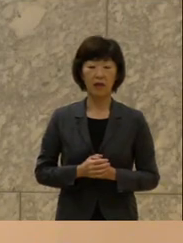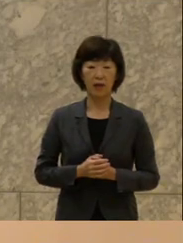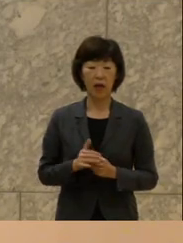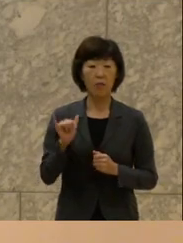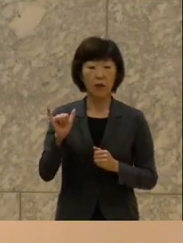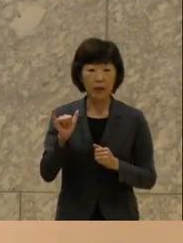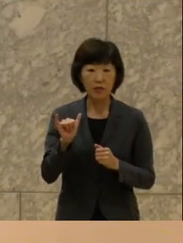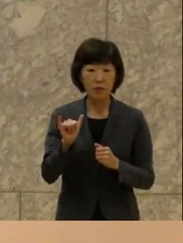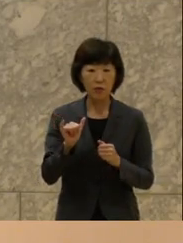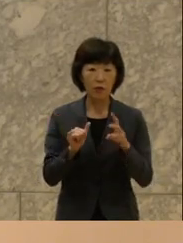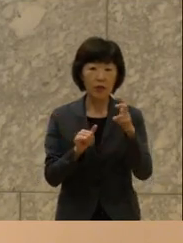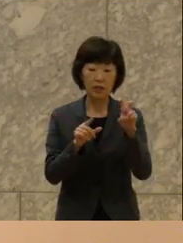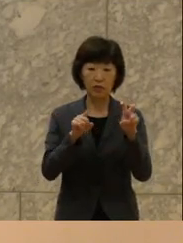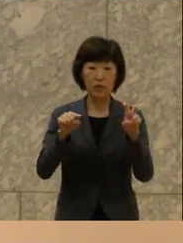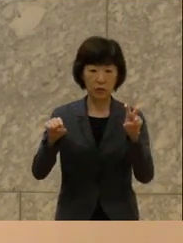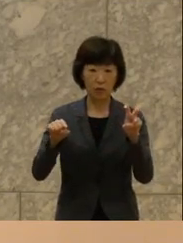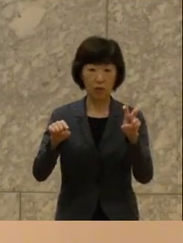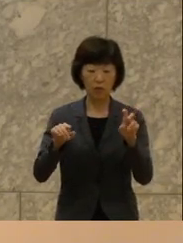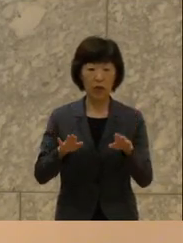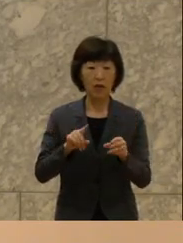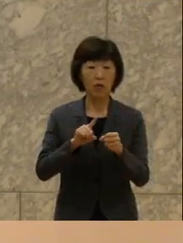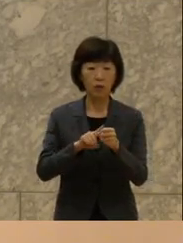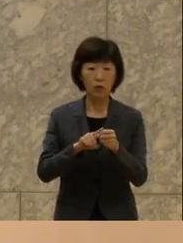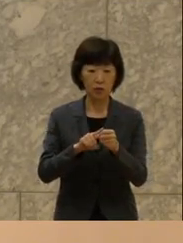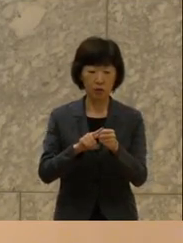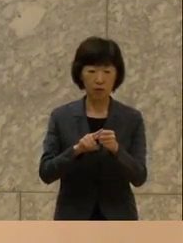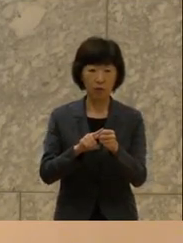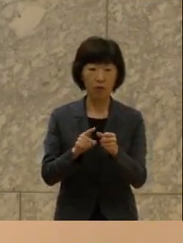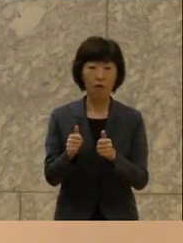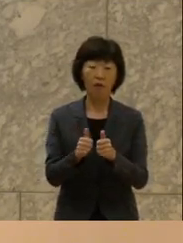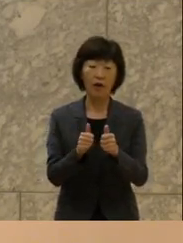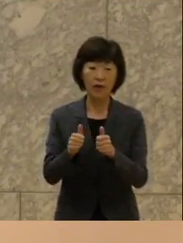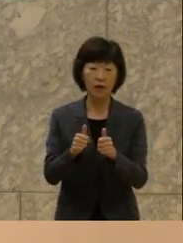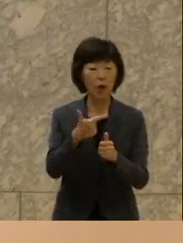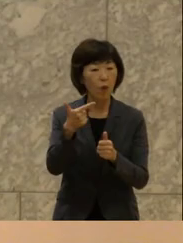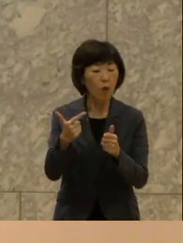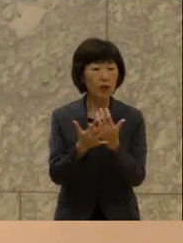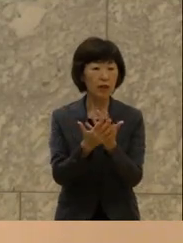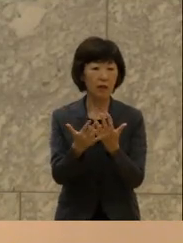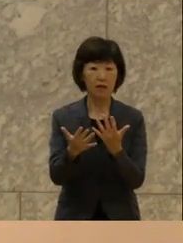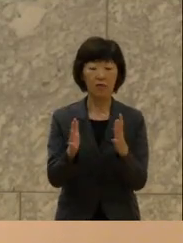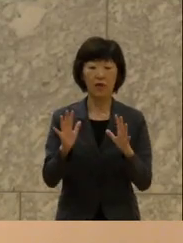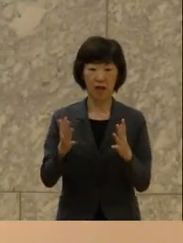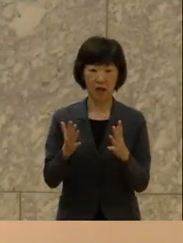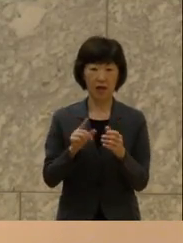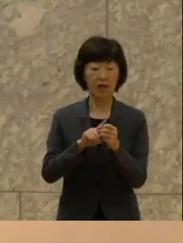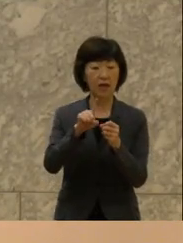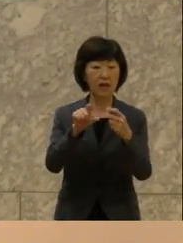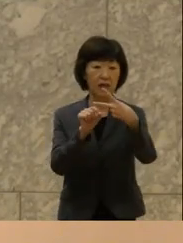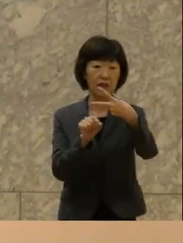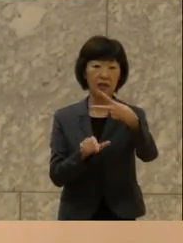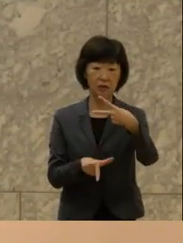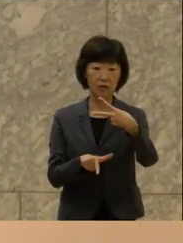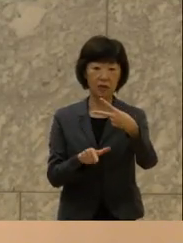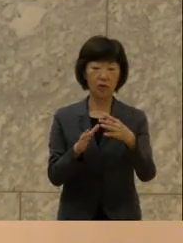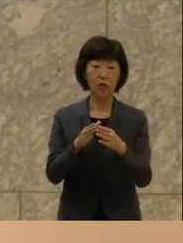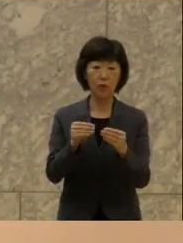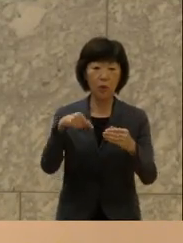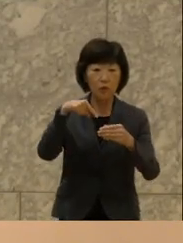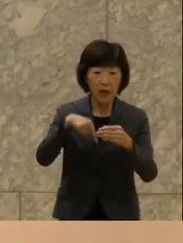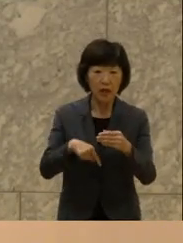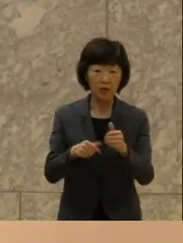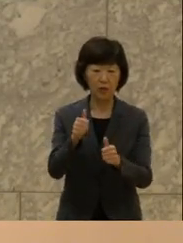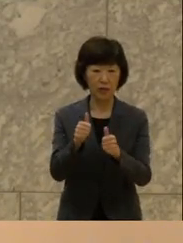の20キロで一旦今年のレースを大きなレースもないので来年2月の国内専攻